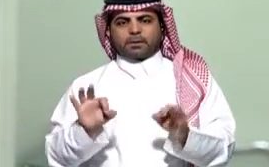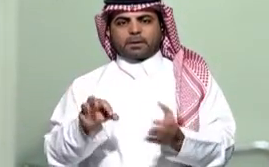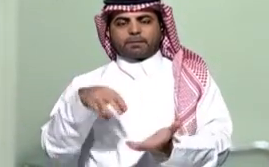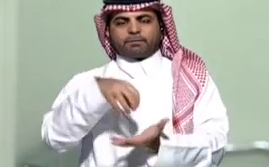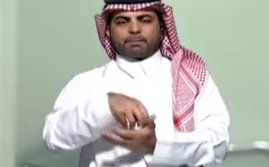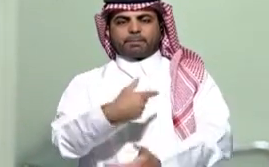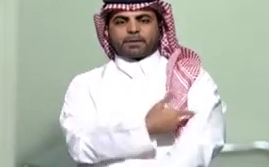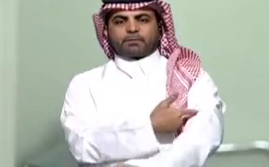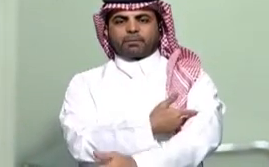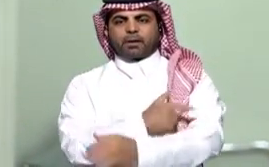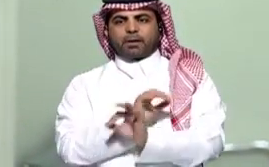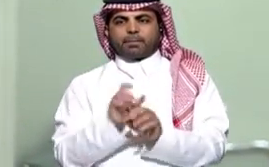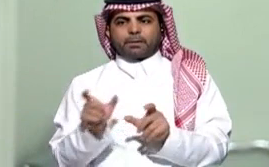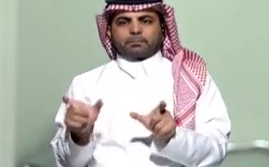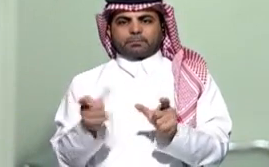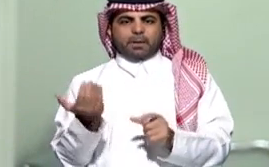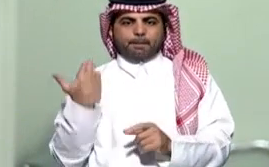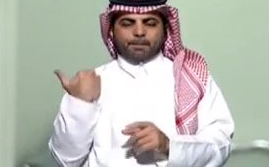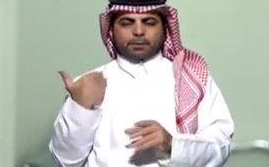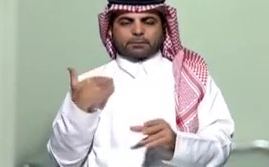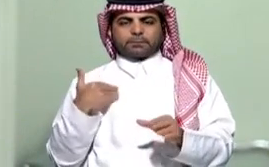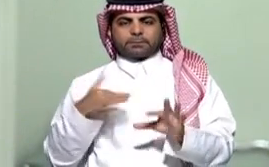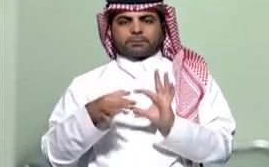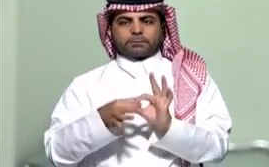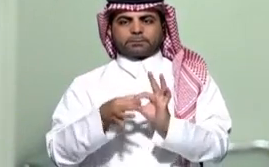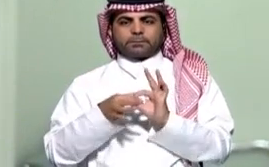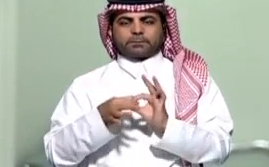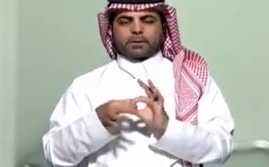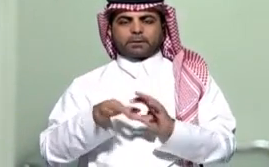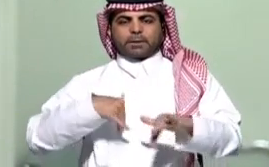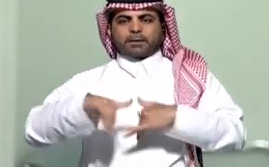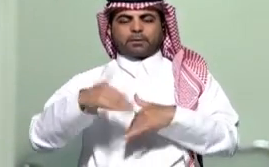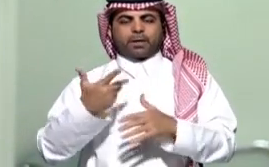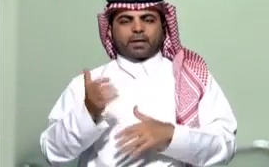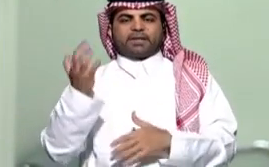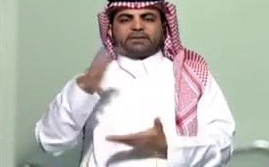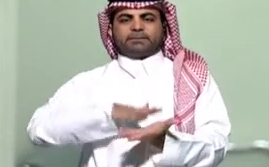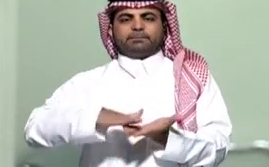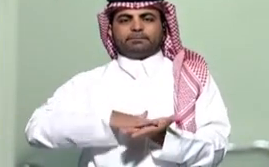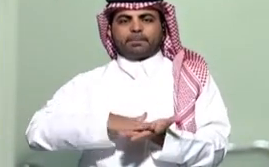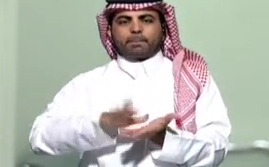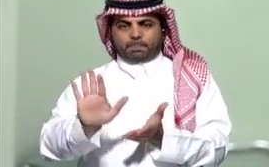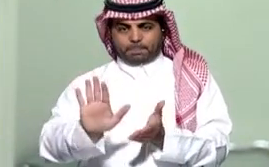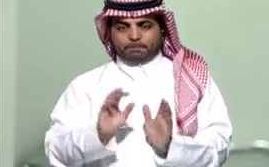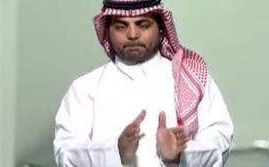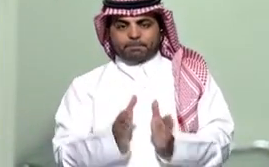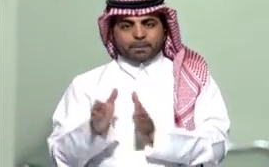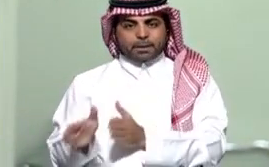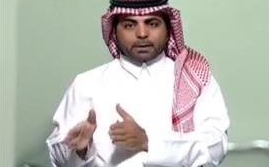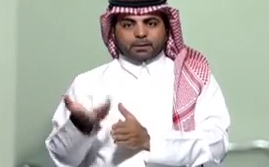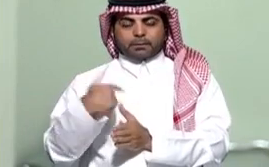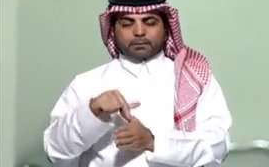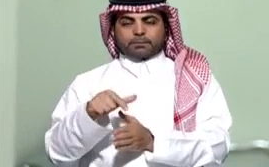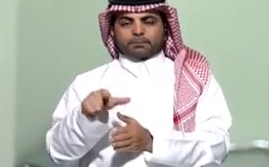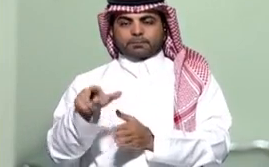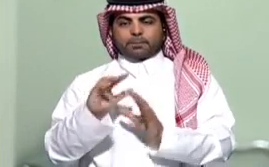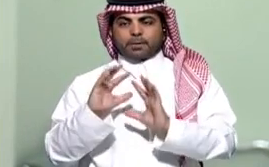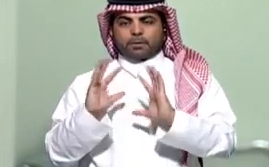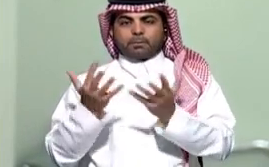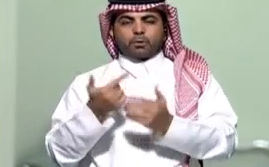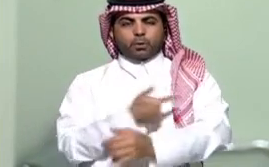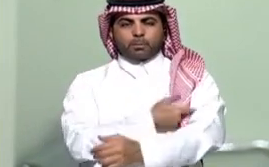هو معد ومخطط له من قبل التجمع الصحي بمنطقة القصيم، وأيضا مديرية الشؤون الصحية